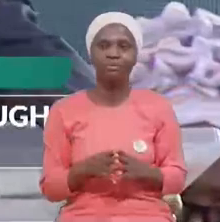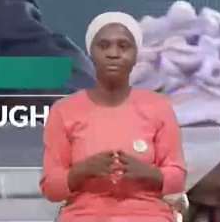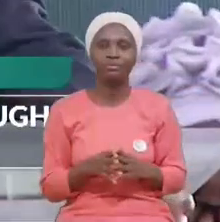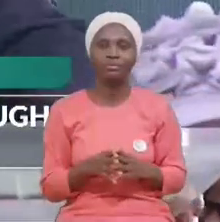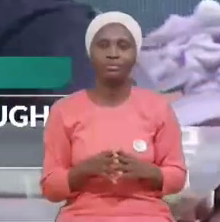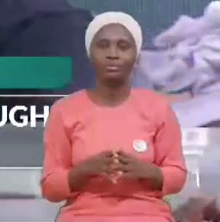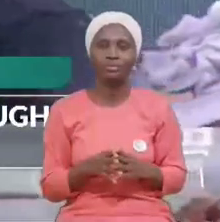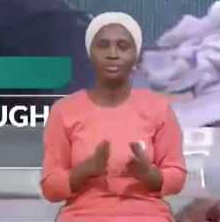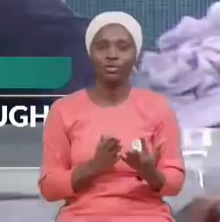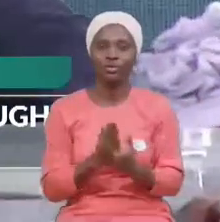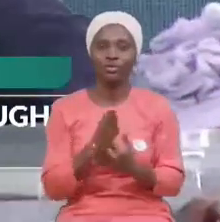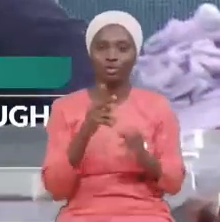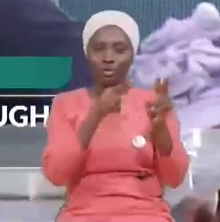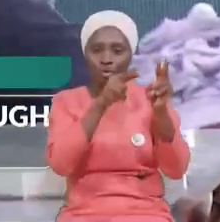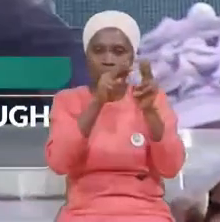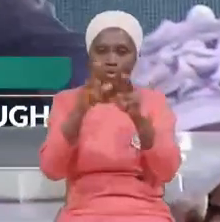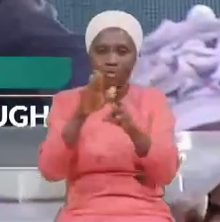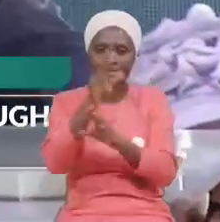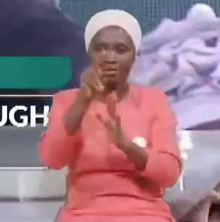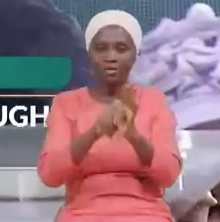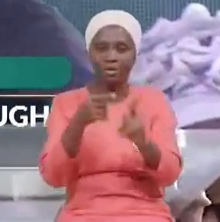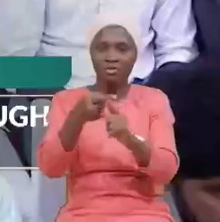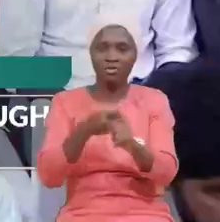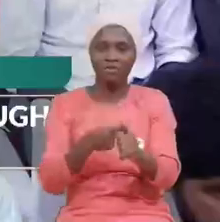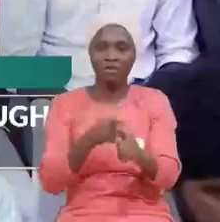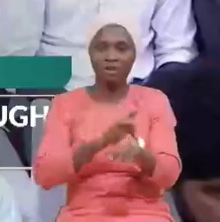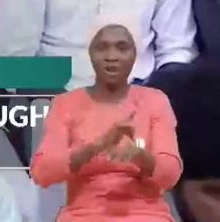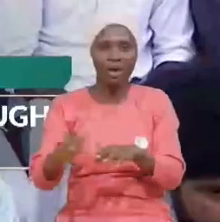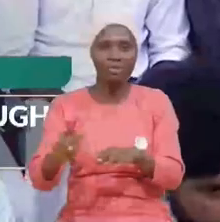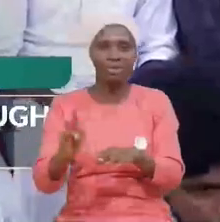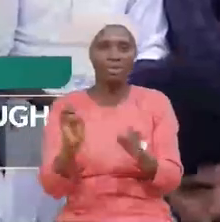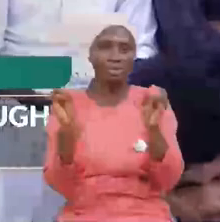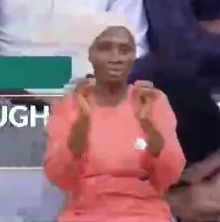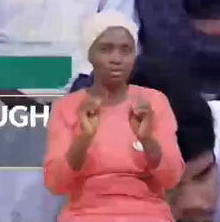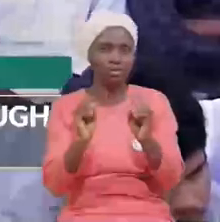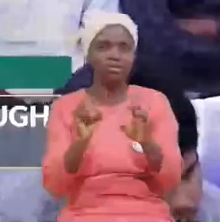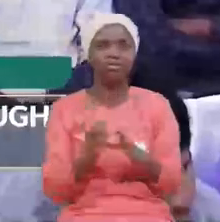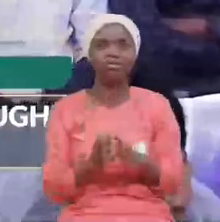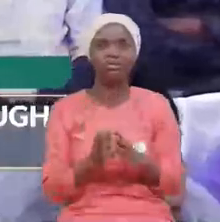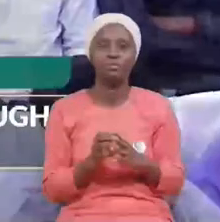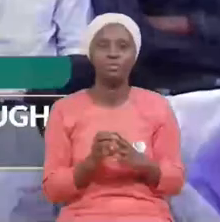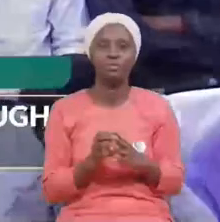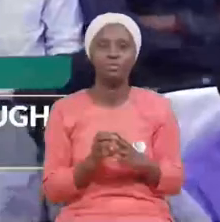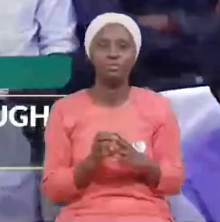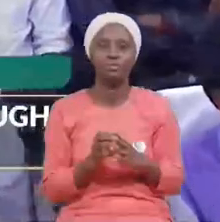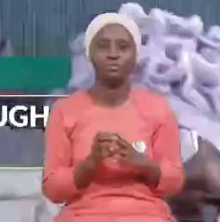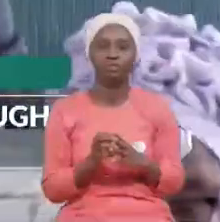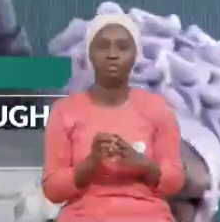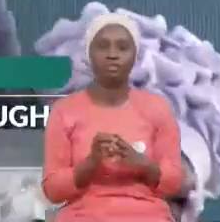la formation des héros renforcés à travers la vigilance des zéros vides.